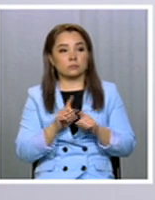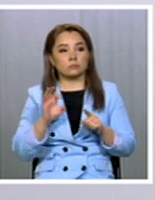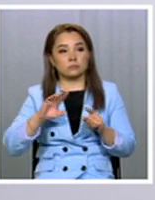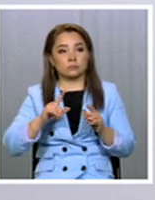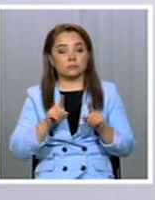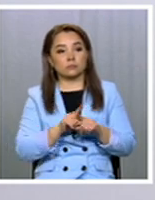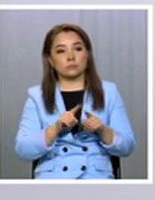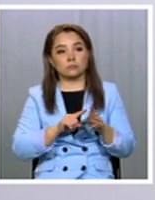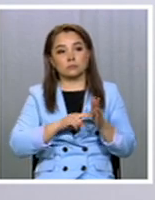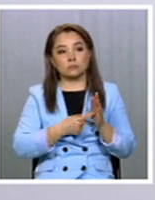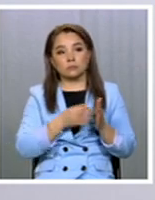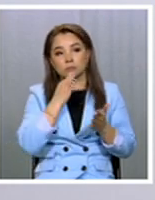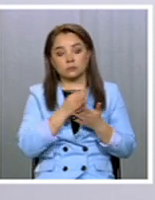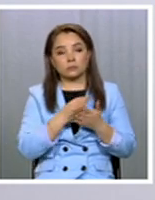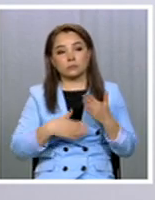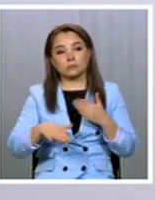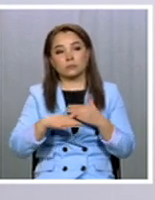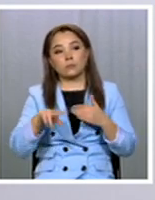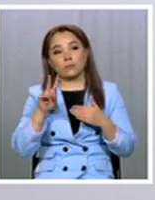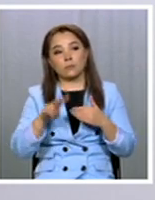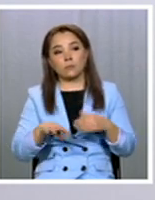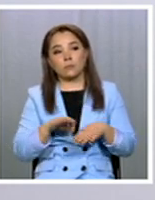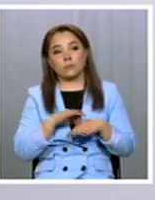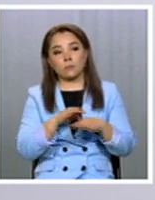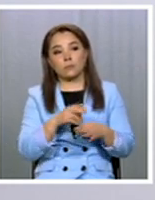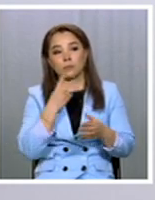координатын табыңыз. Яғни бізде